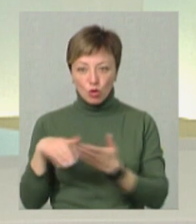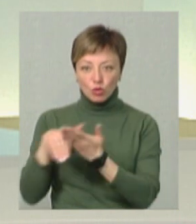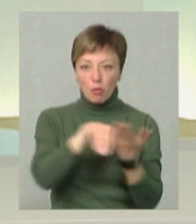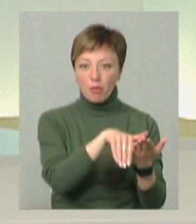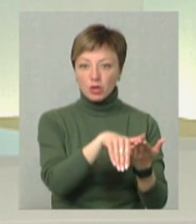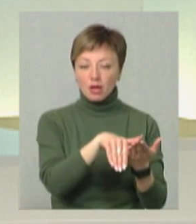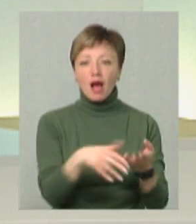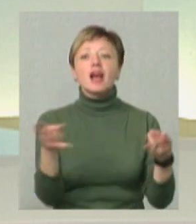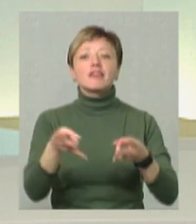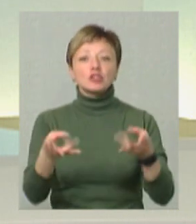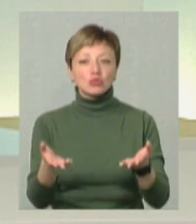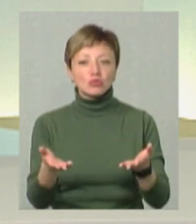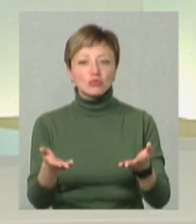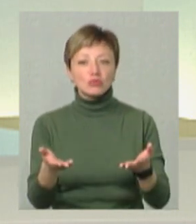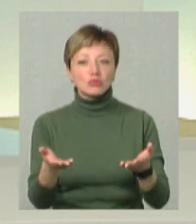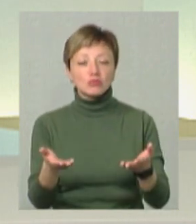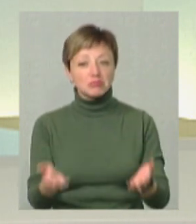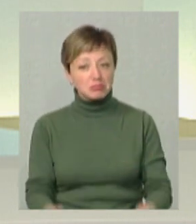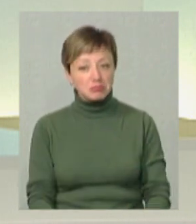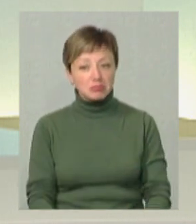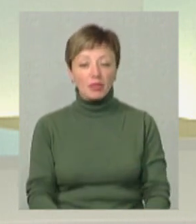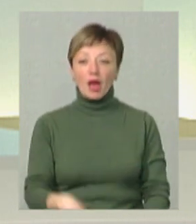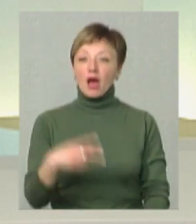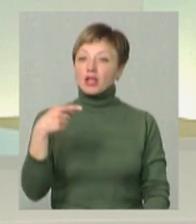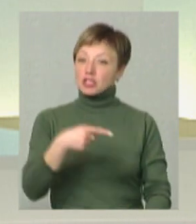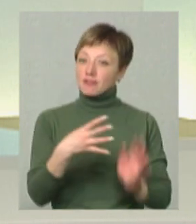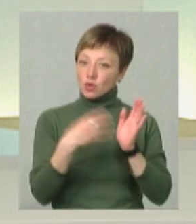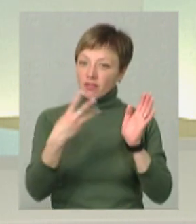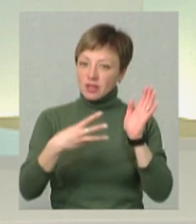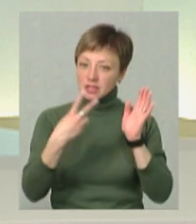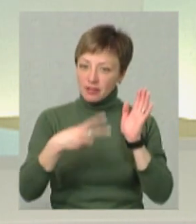допомогти. А навіщо? Потім 28-й рік.